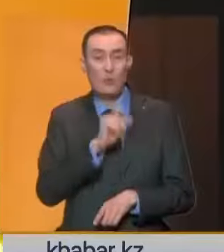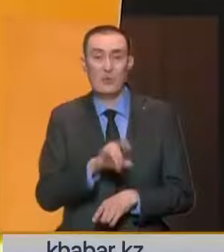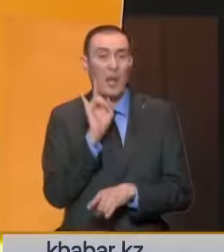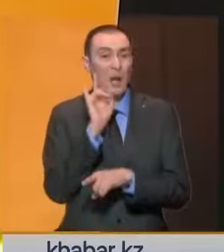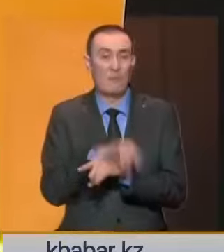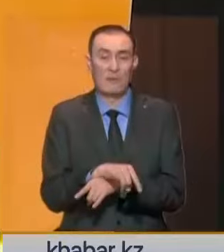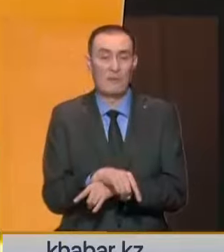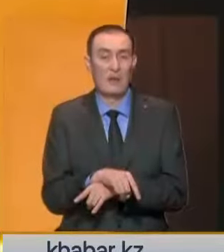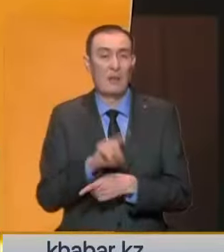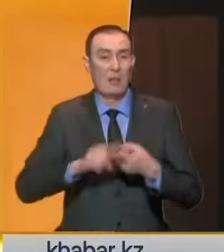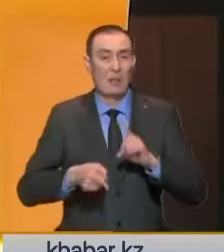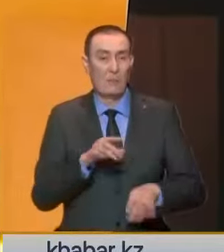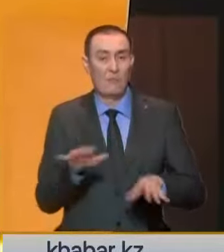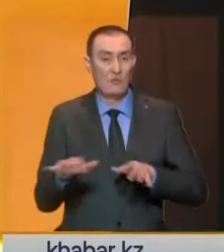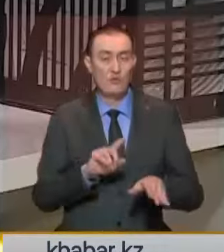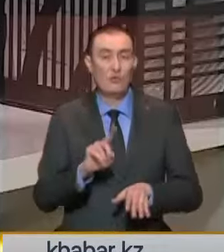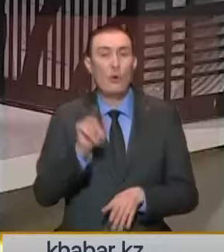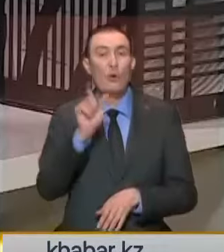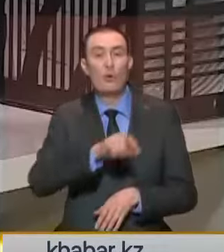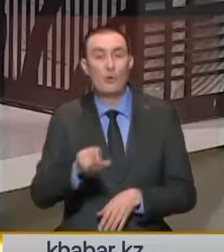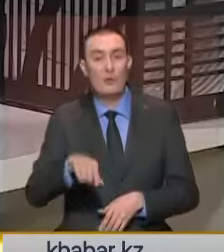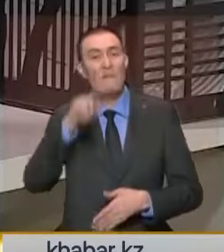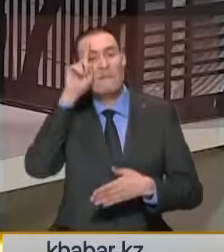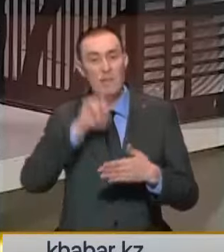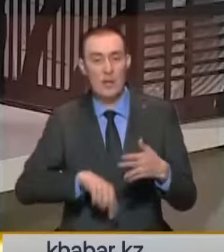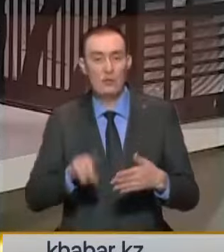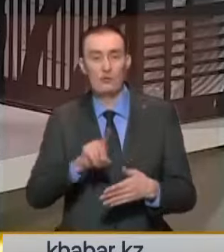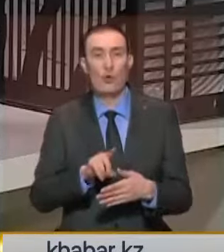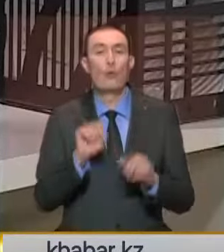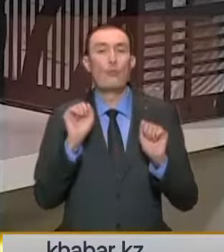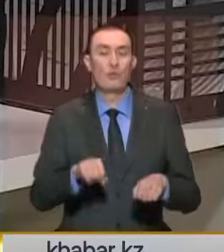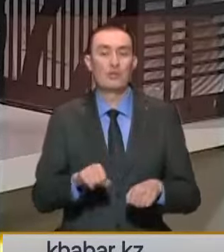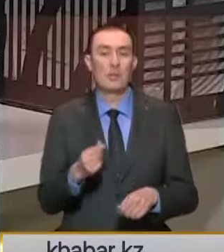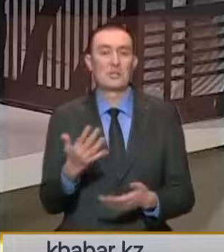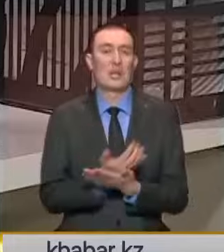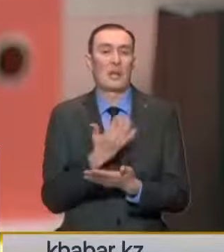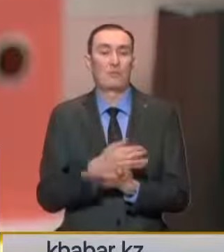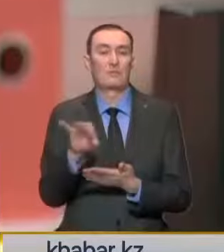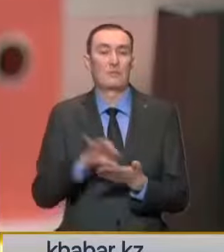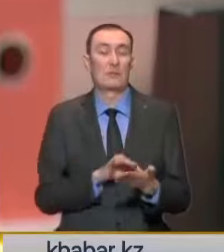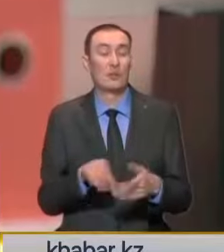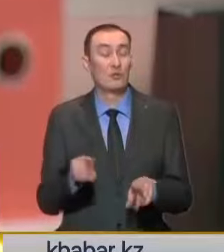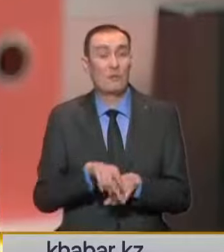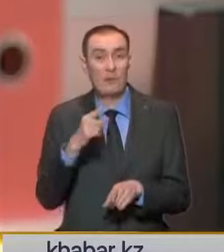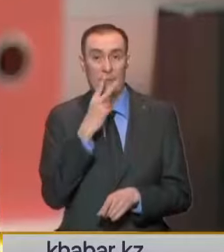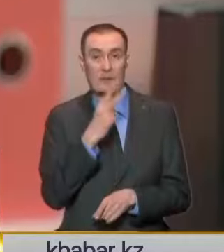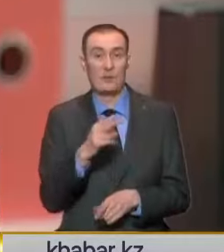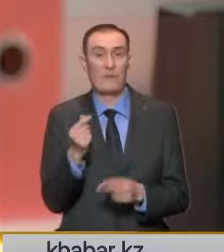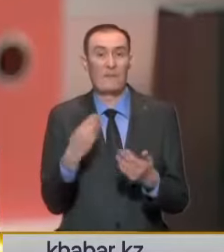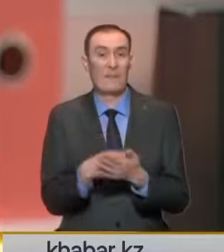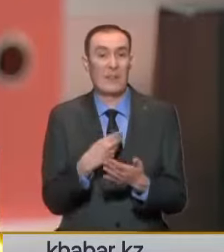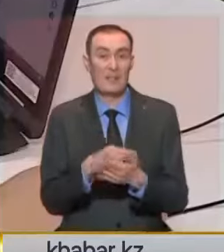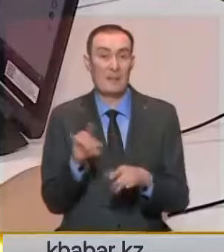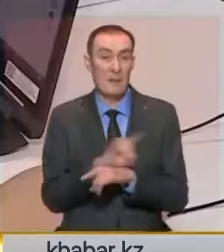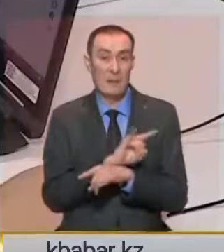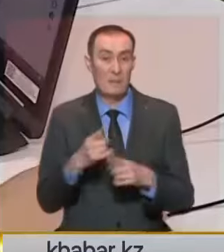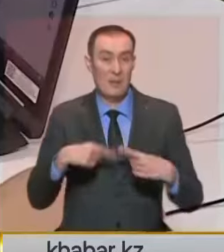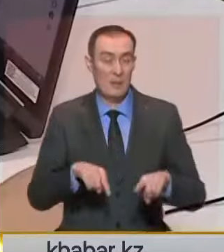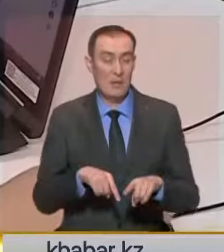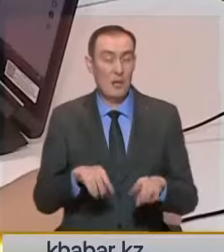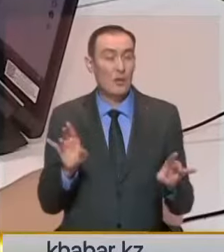подчеркивает, в преступные махинации, потому что те верят в быстрый заработок. Чтобы понять, что вы столкнулись с финансовыми пирамидами,